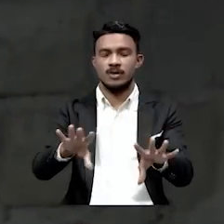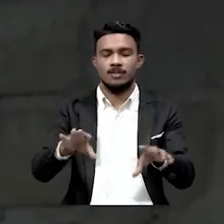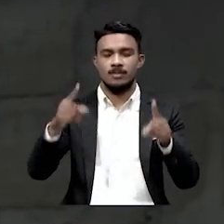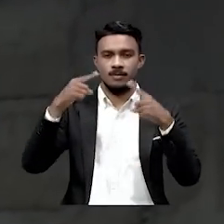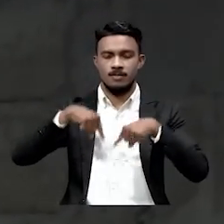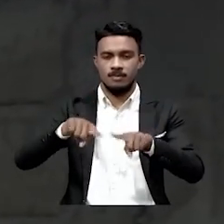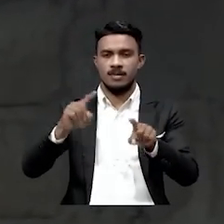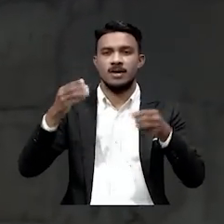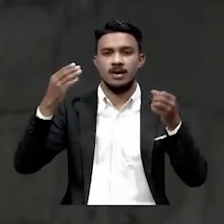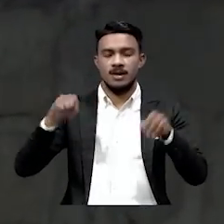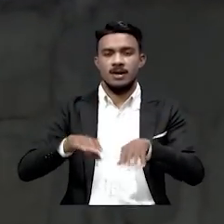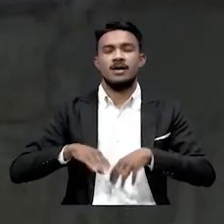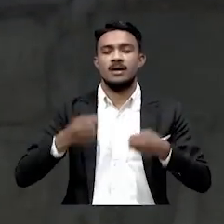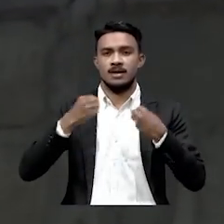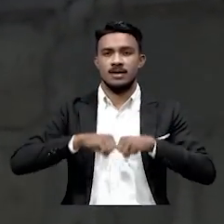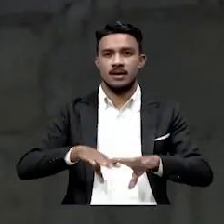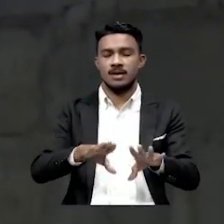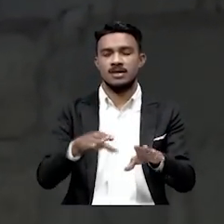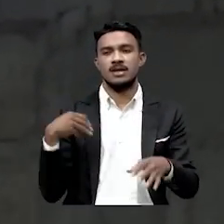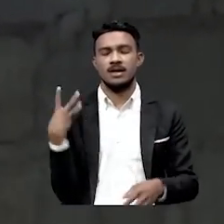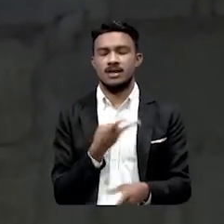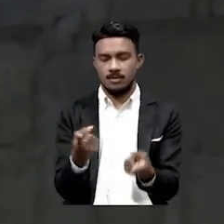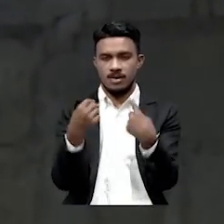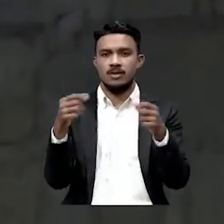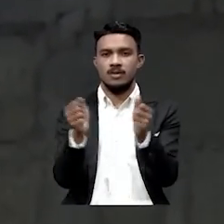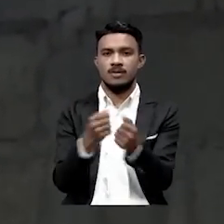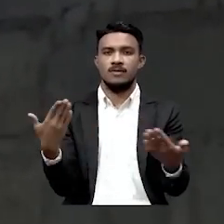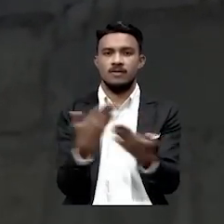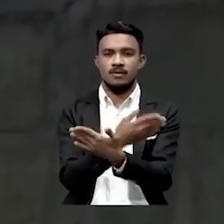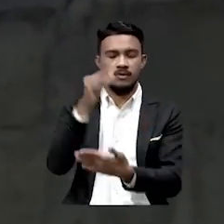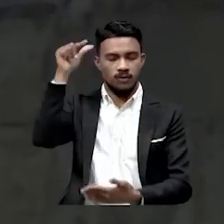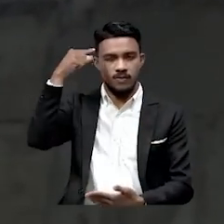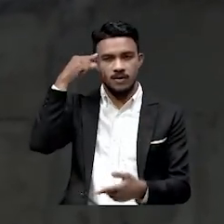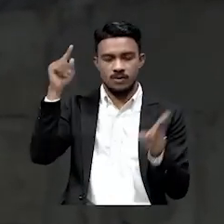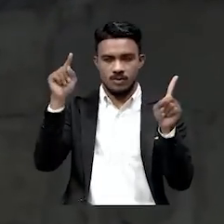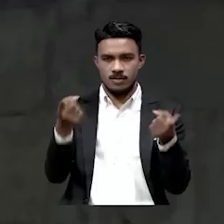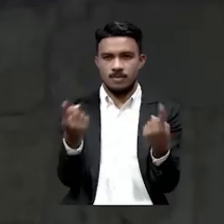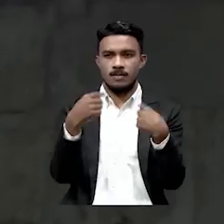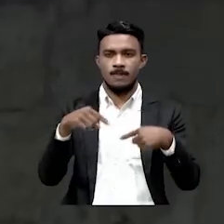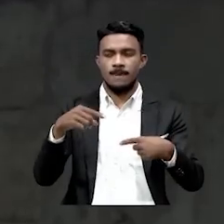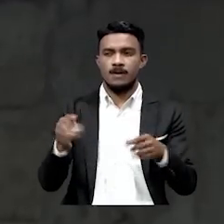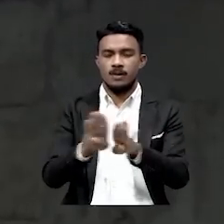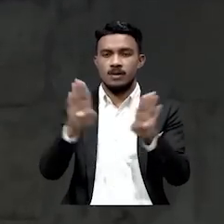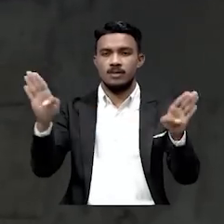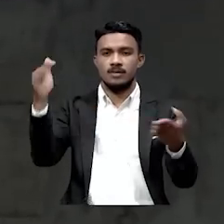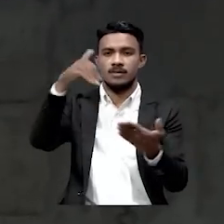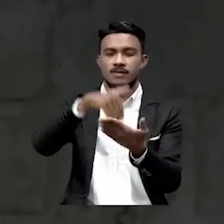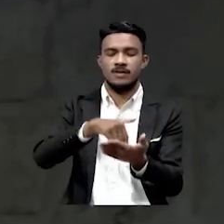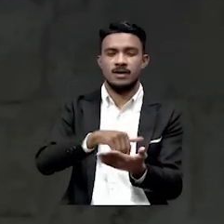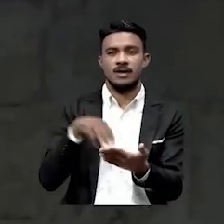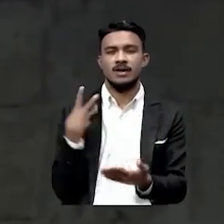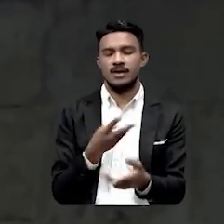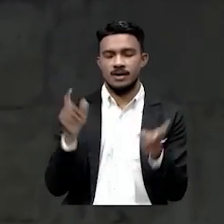yatasi ita mai ho buat fou governo mai reativa e ta tem que mai ho paradigma